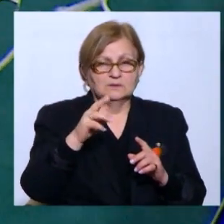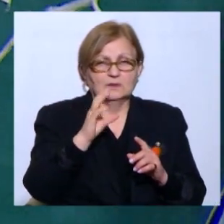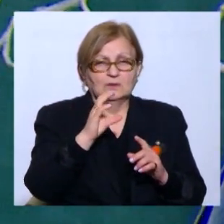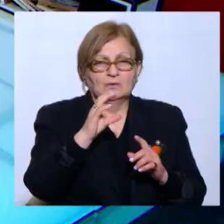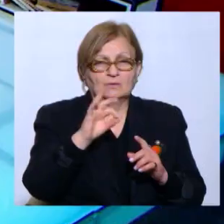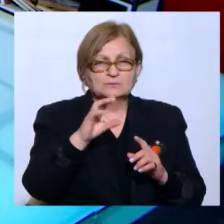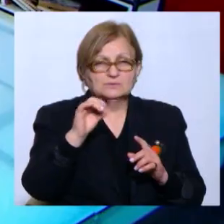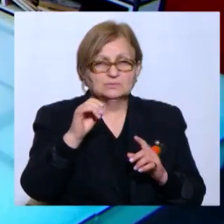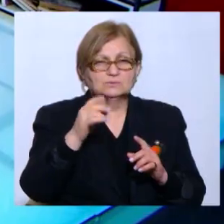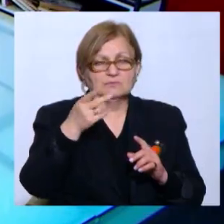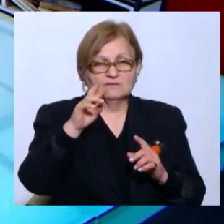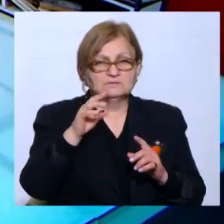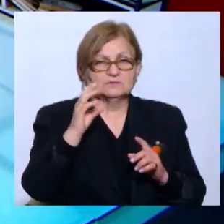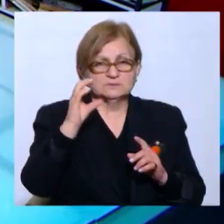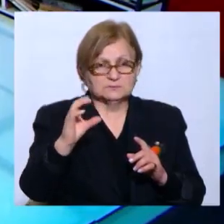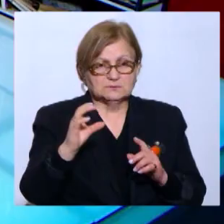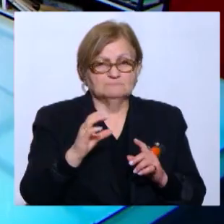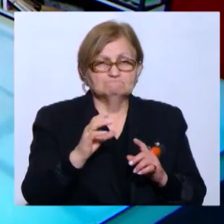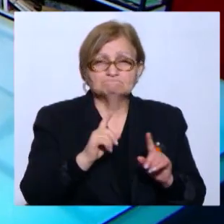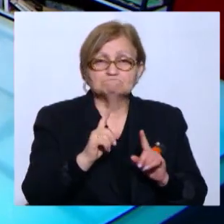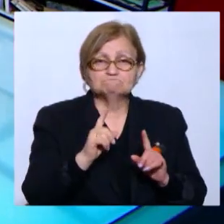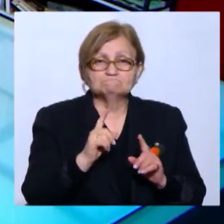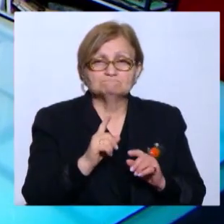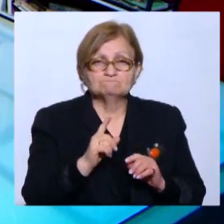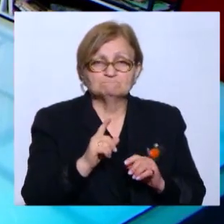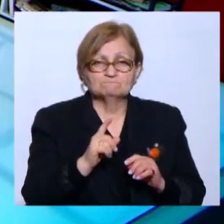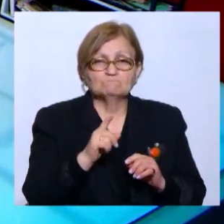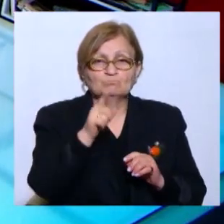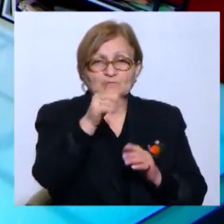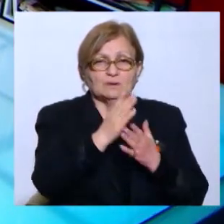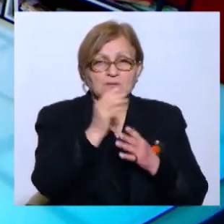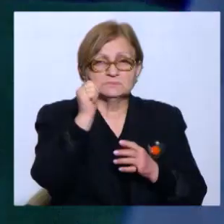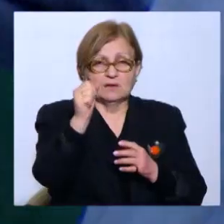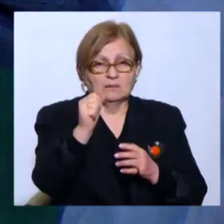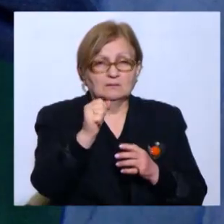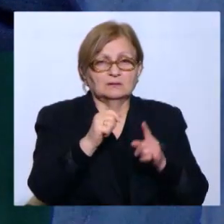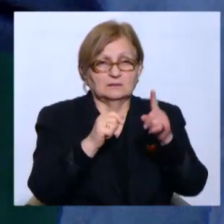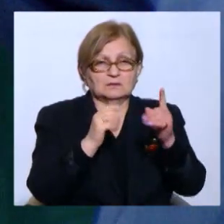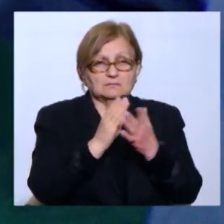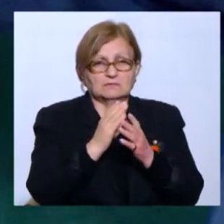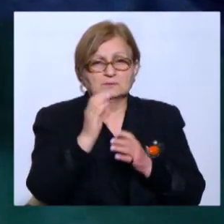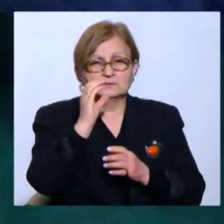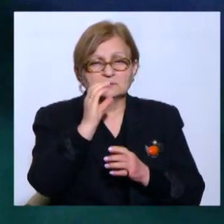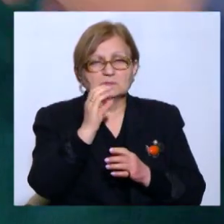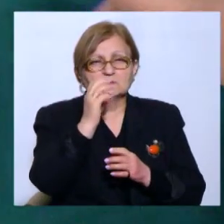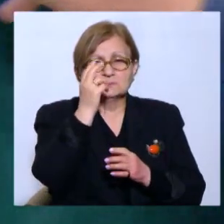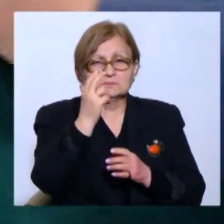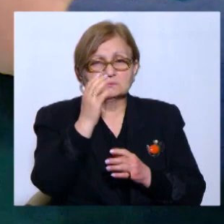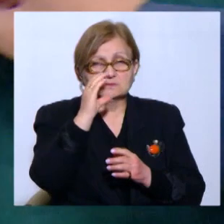cosinus კვადრატ c. Რას ვიღებთ? Ager guac a quadrati, ager guac b quadrati, anu ochuen guac